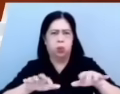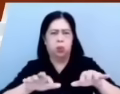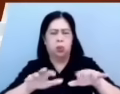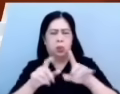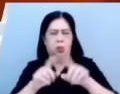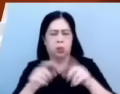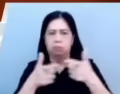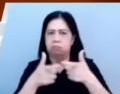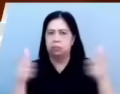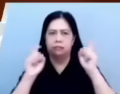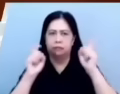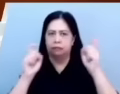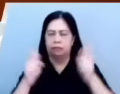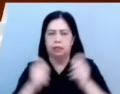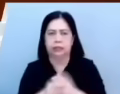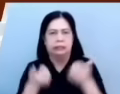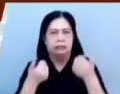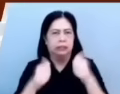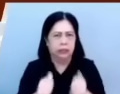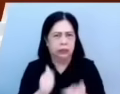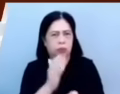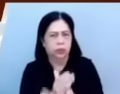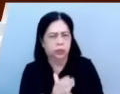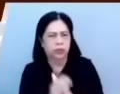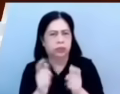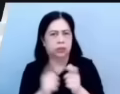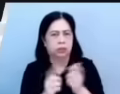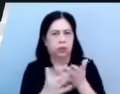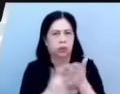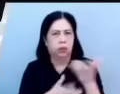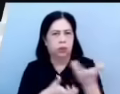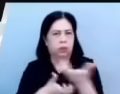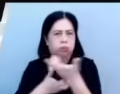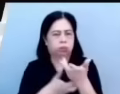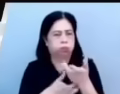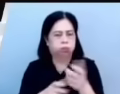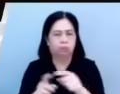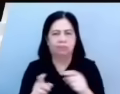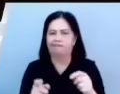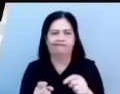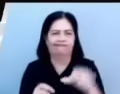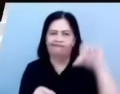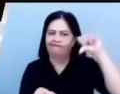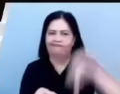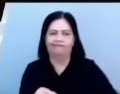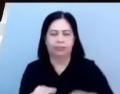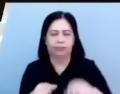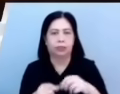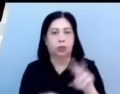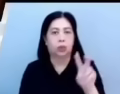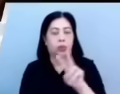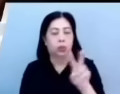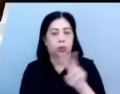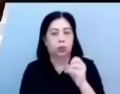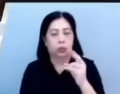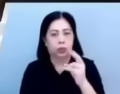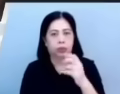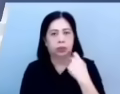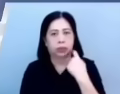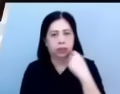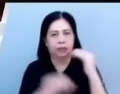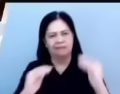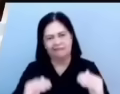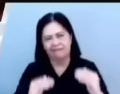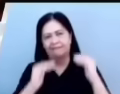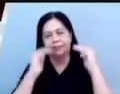agad. Sinubukan daw nilang apulahin ang apoy sa pamamagitan ng fire extinguisher pero hindi na kinaya. Alas 2:12 na madaling araw, itinaas na ng BFP